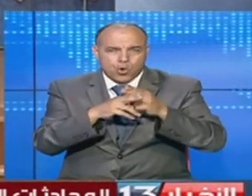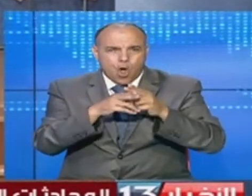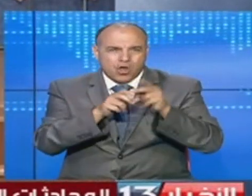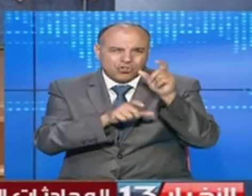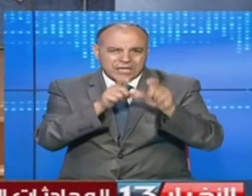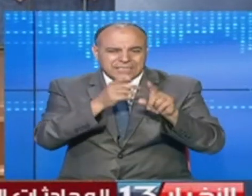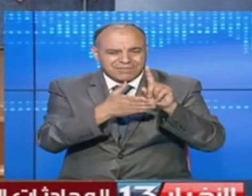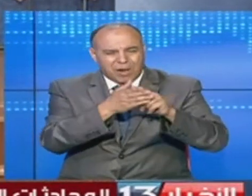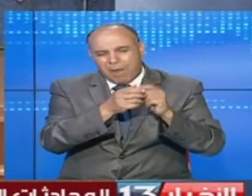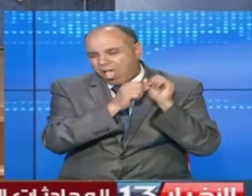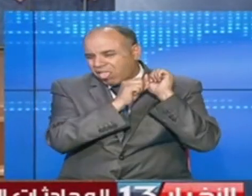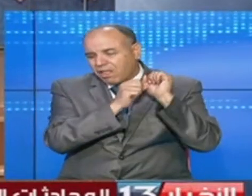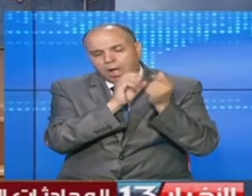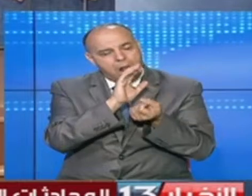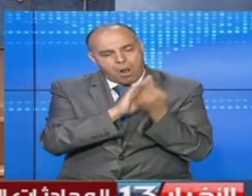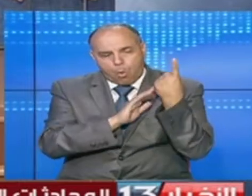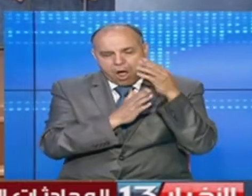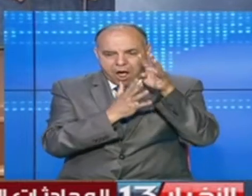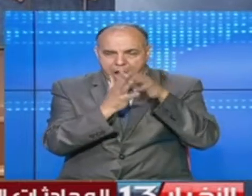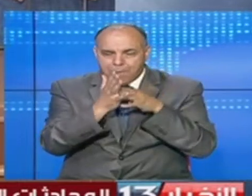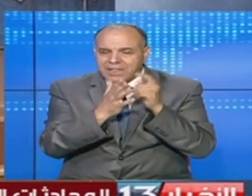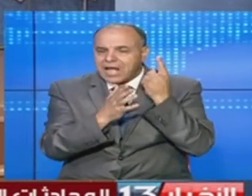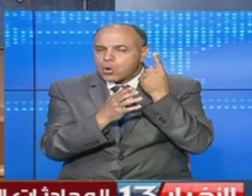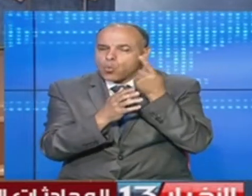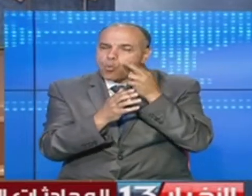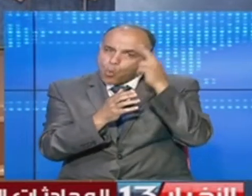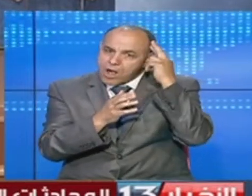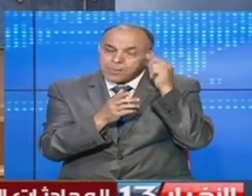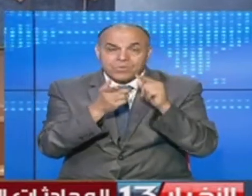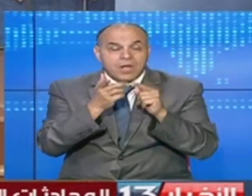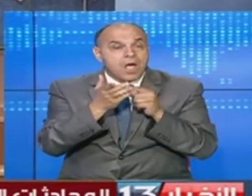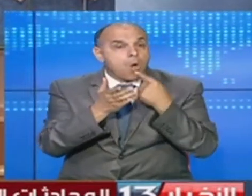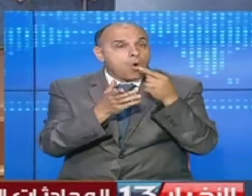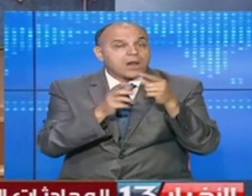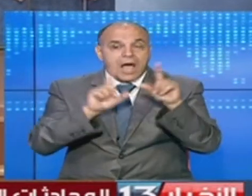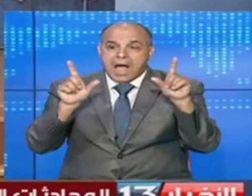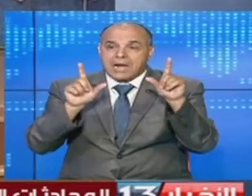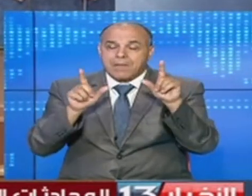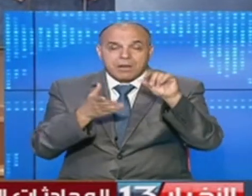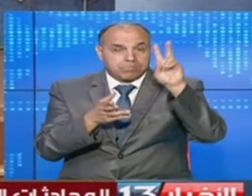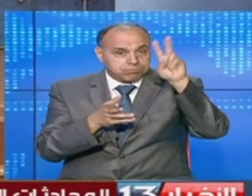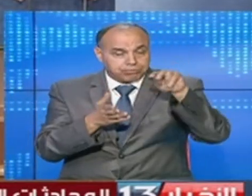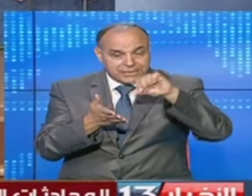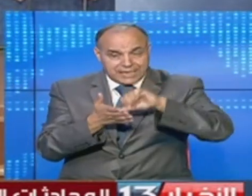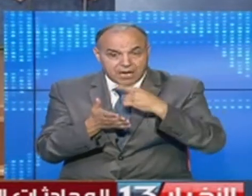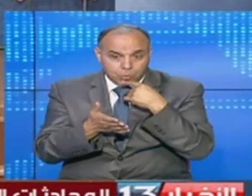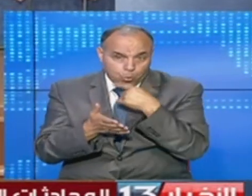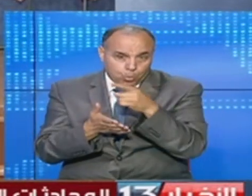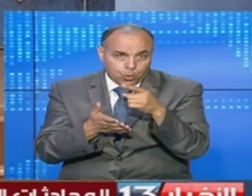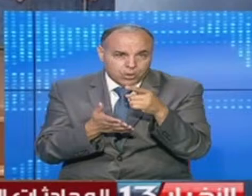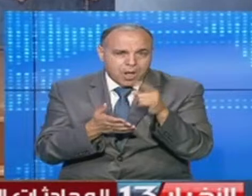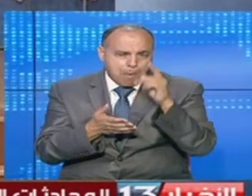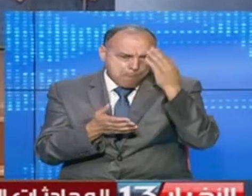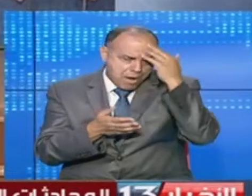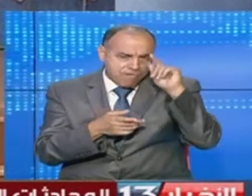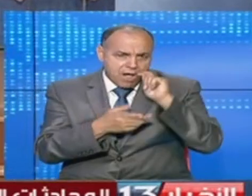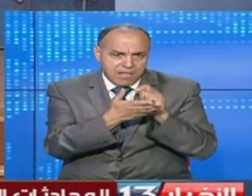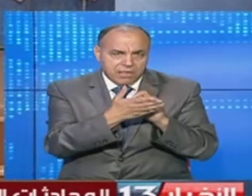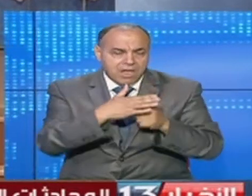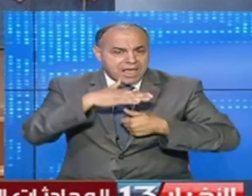بعض الشخصيات البارزه من قائمه سوداء وقد نقلت وسائل اعلام رسميه ايرانيه عن محمود وعين